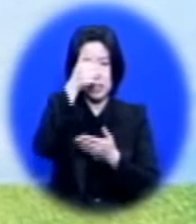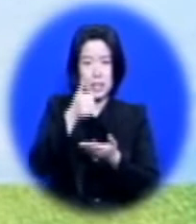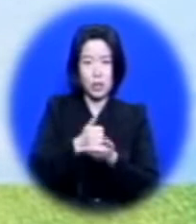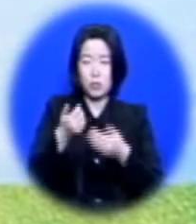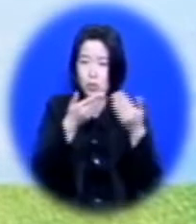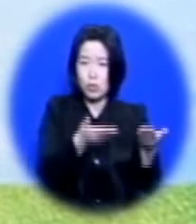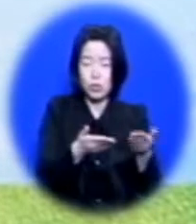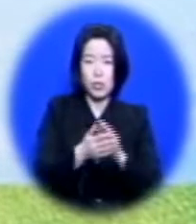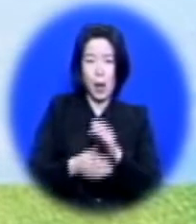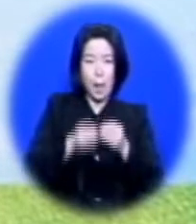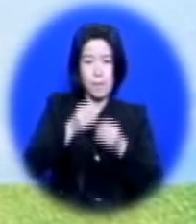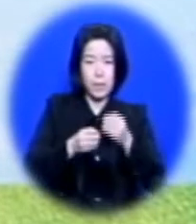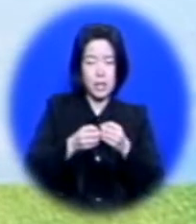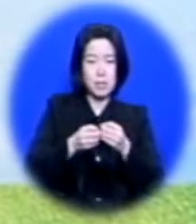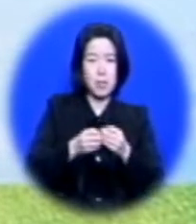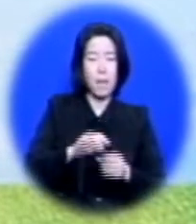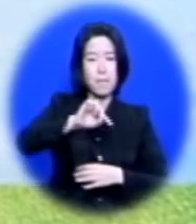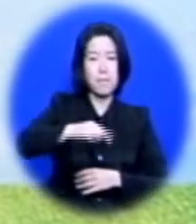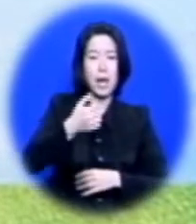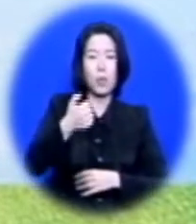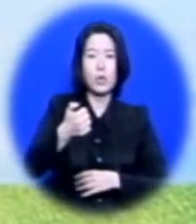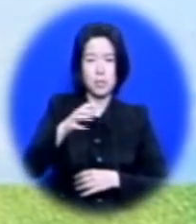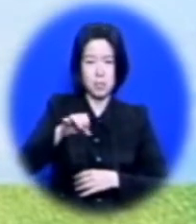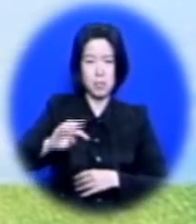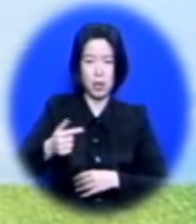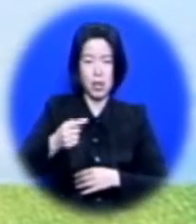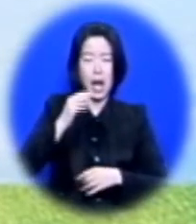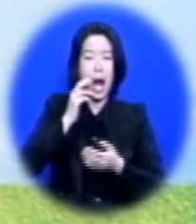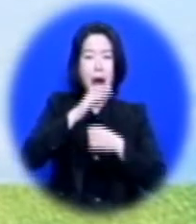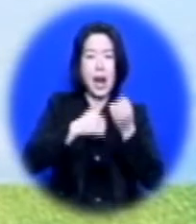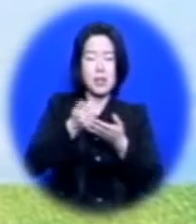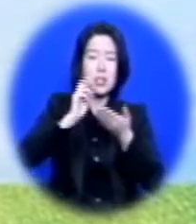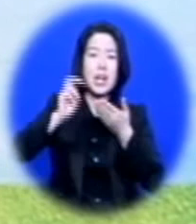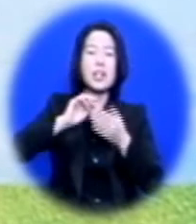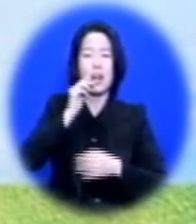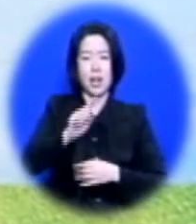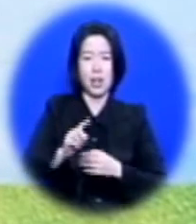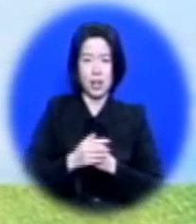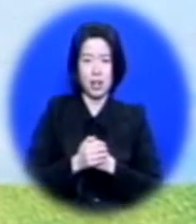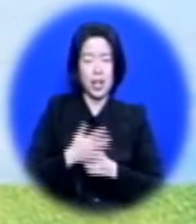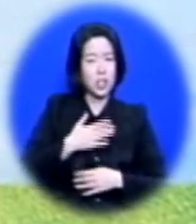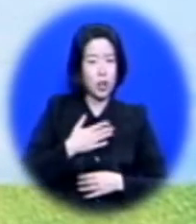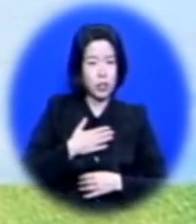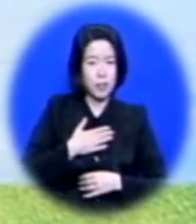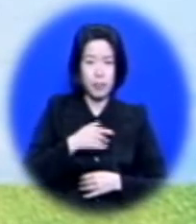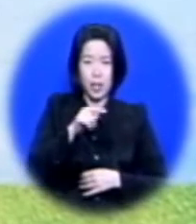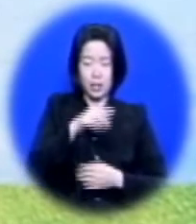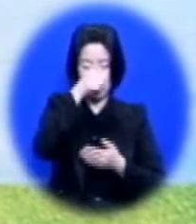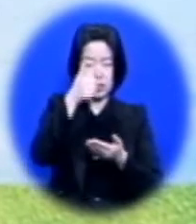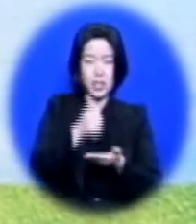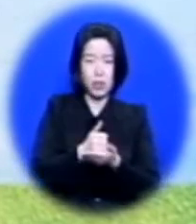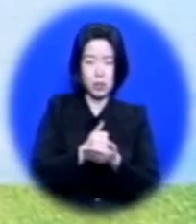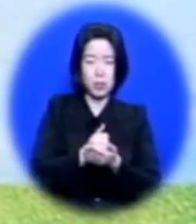주어진 본문이 시편 150 편 입니다 하나님을 찬양하라 는 걸 저는 그 장로님의